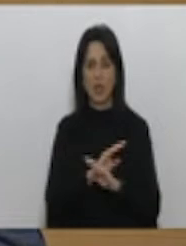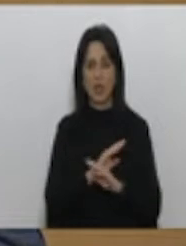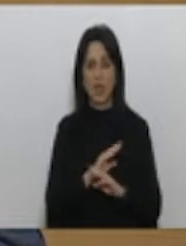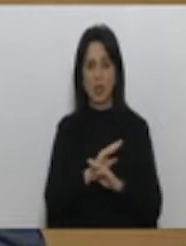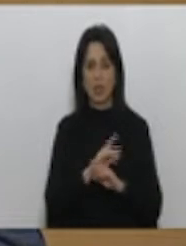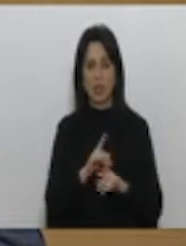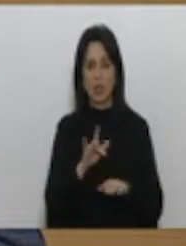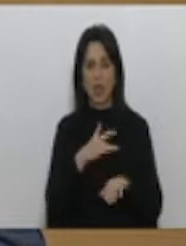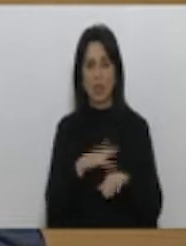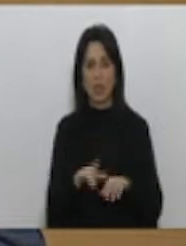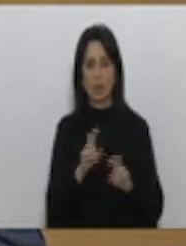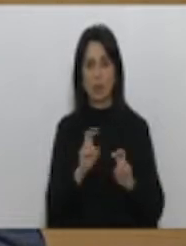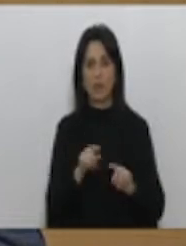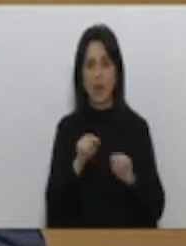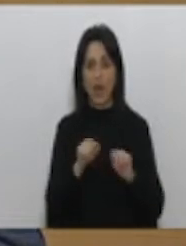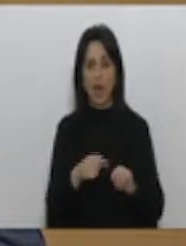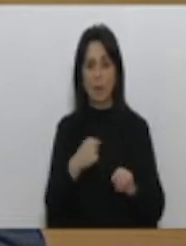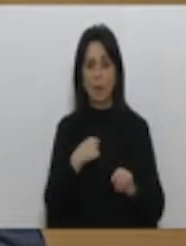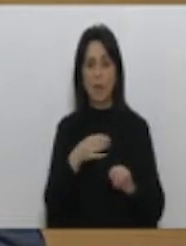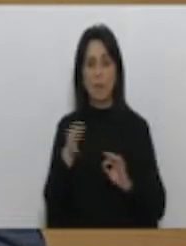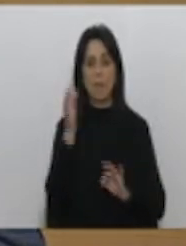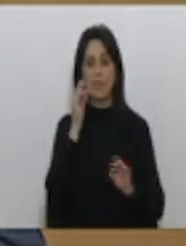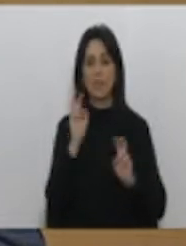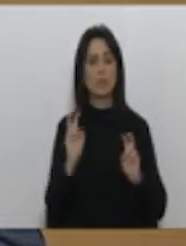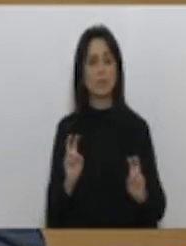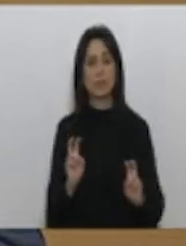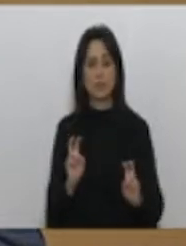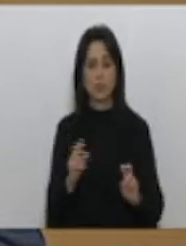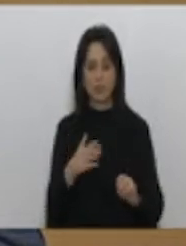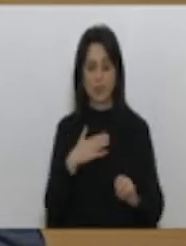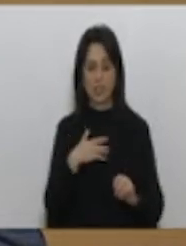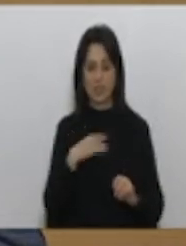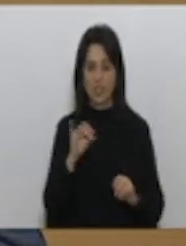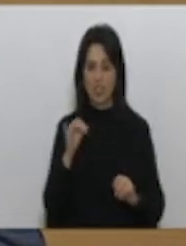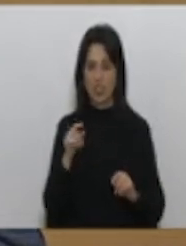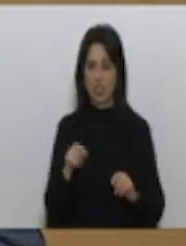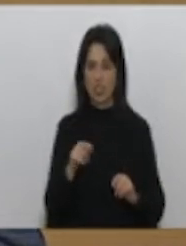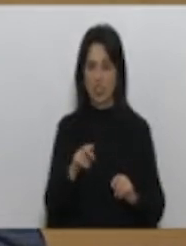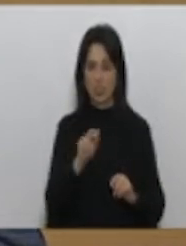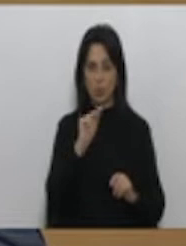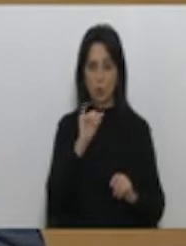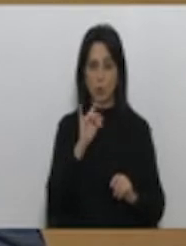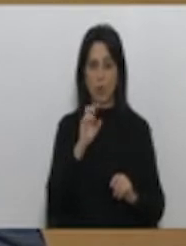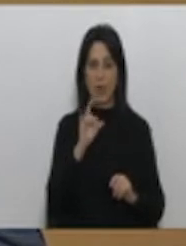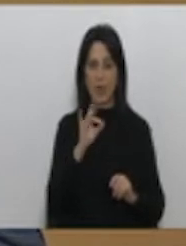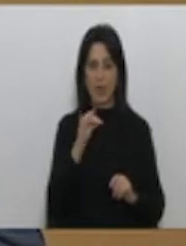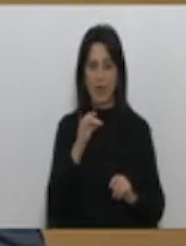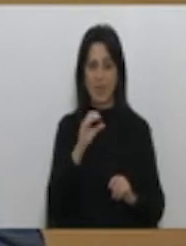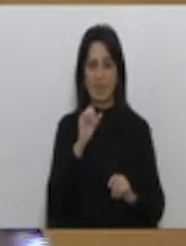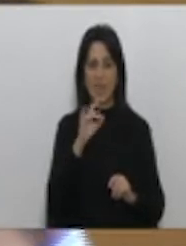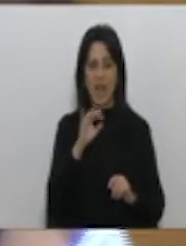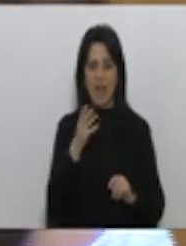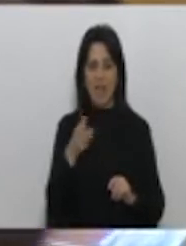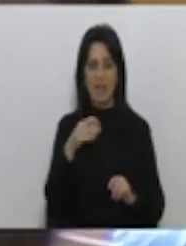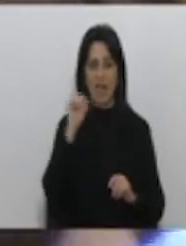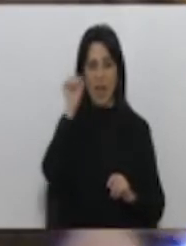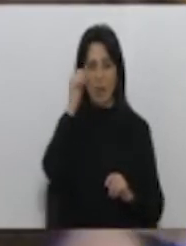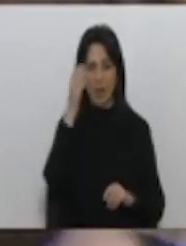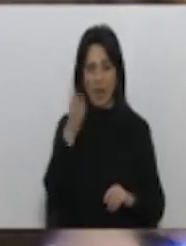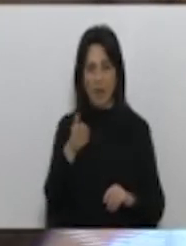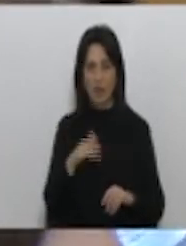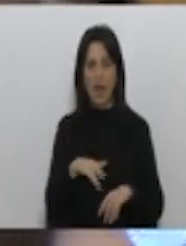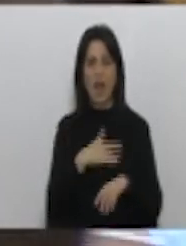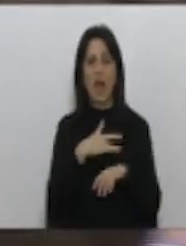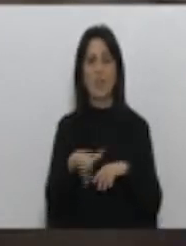და განადგურდეს. აქ მე მაშინ მახსენდება ჩვენი ისტორია, ჭუბერი, საკენი, აფხაზეთი.